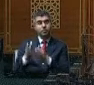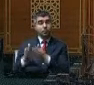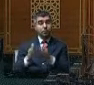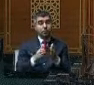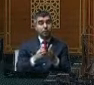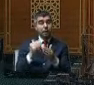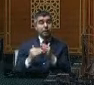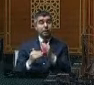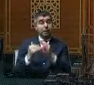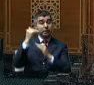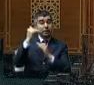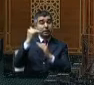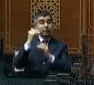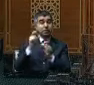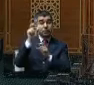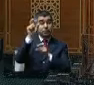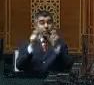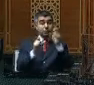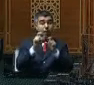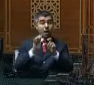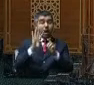وارتفع عدد المستفيدين منها من